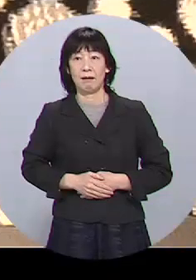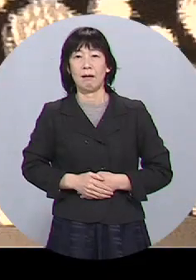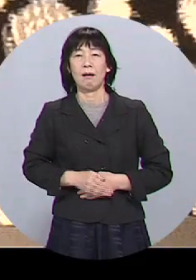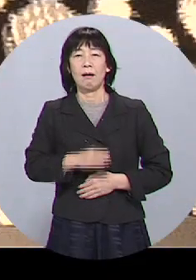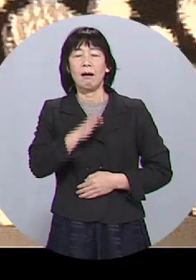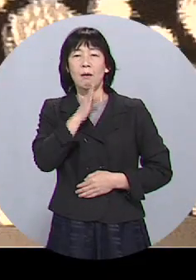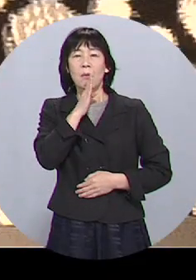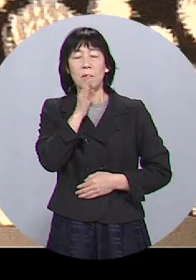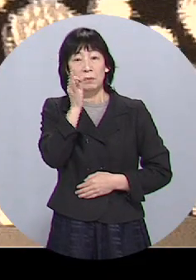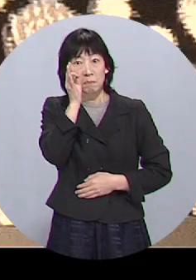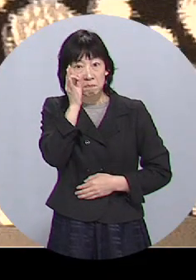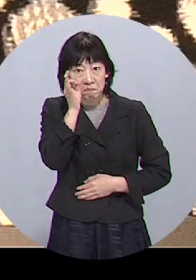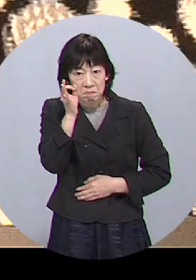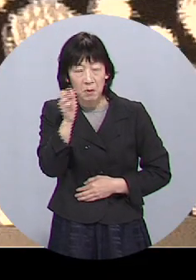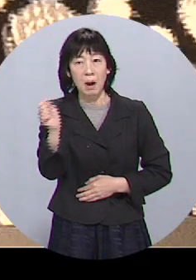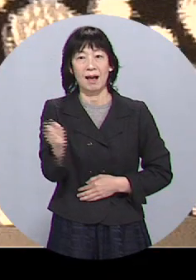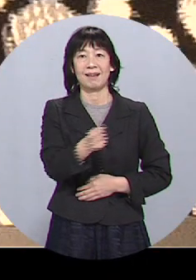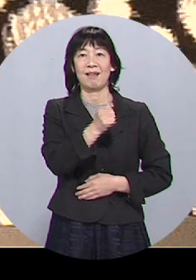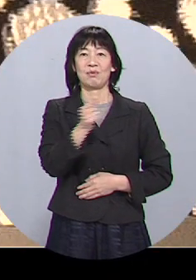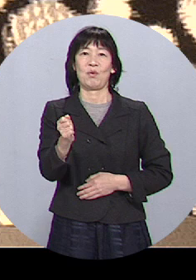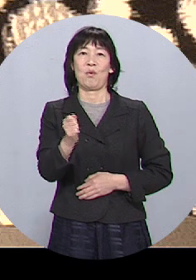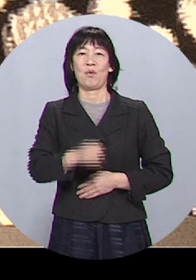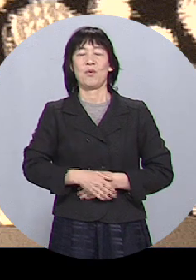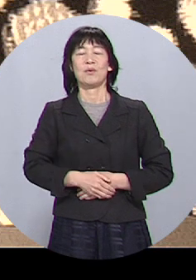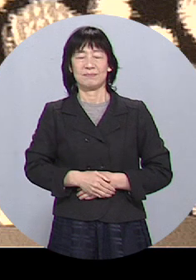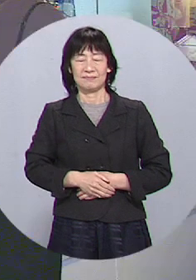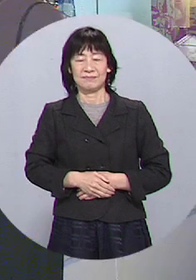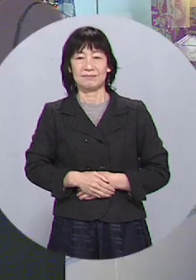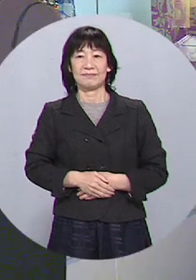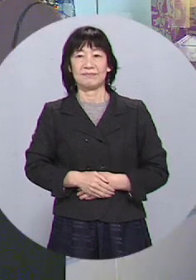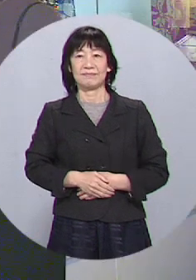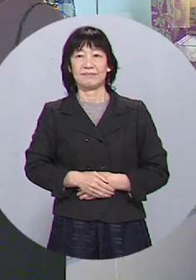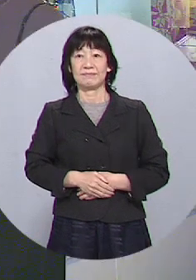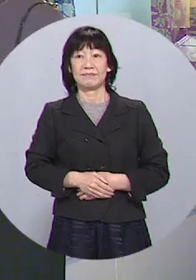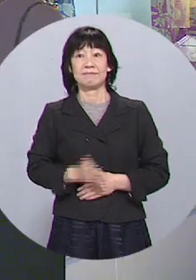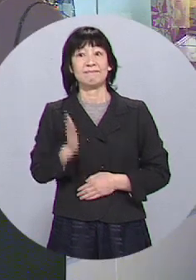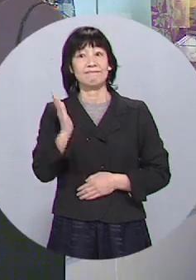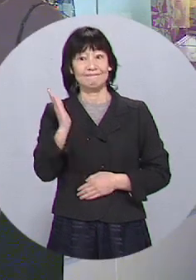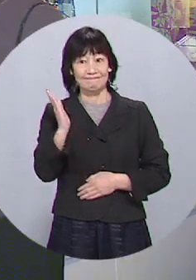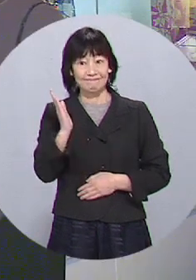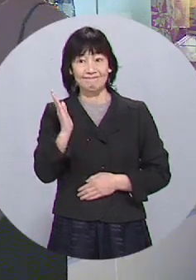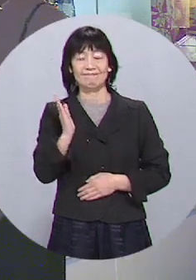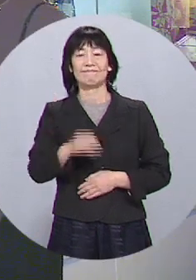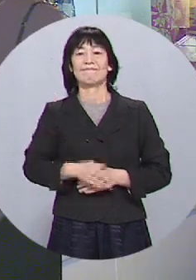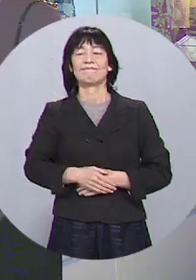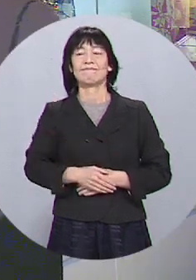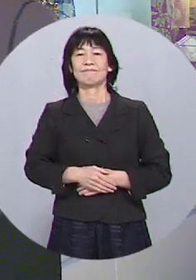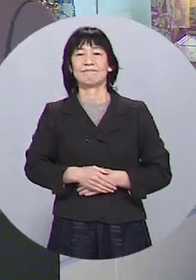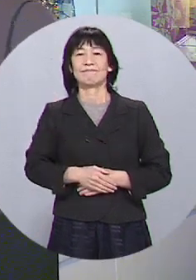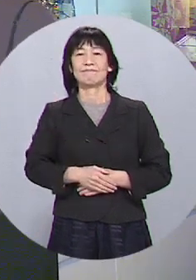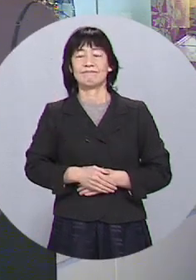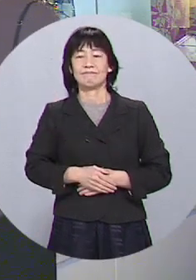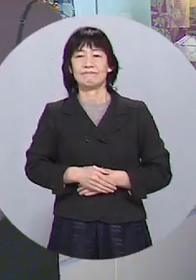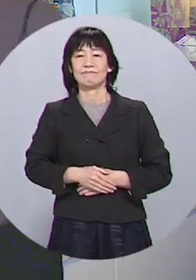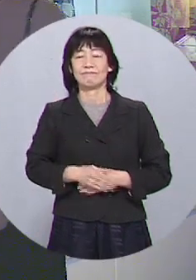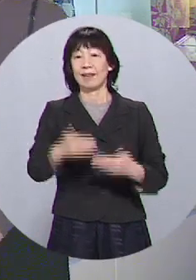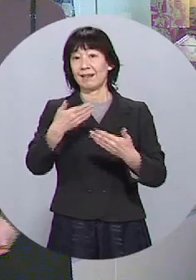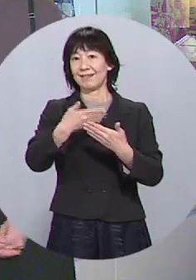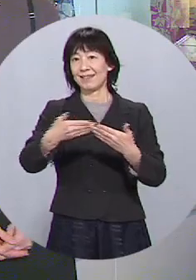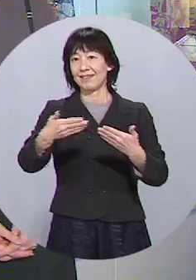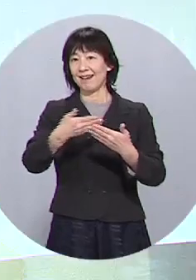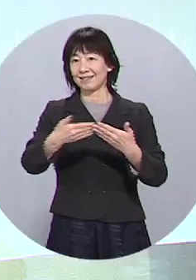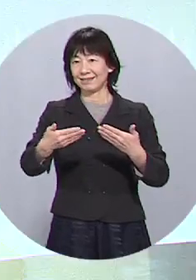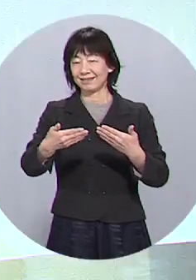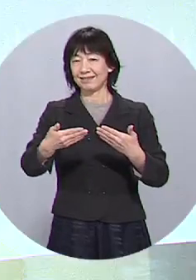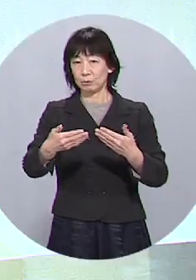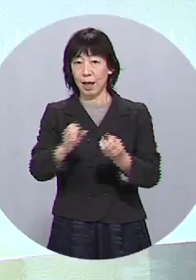よく見たらラケットなんですね。可愛い。 こちらはですね、曲線模様の上にデザイン化された、実は